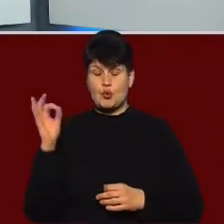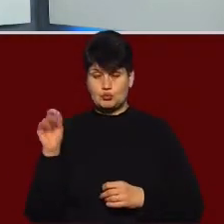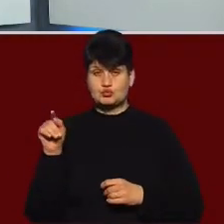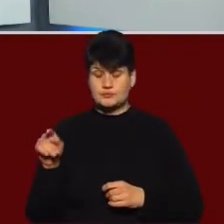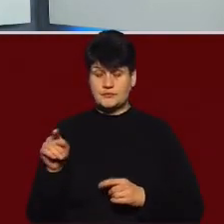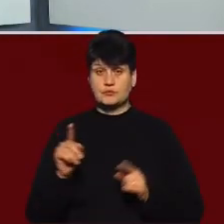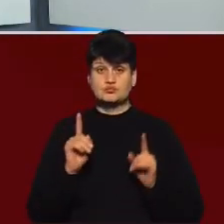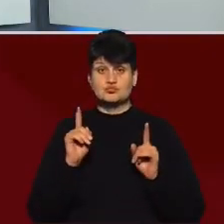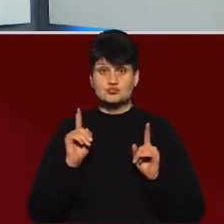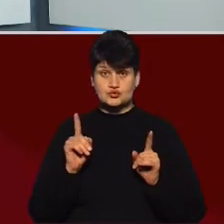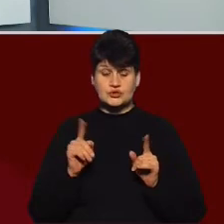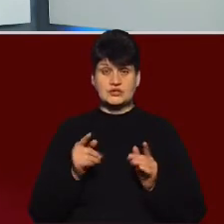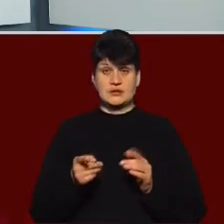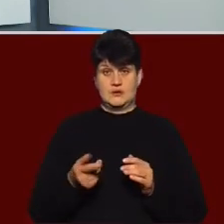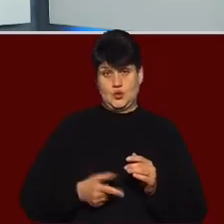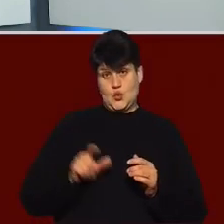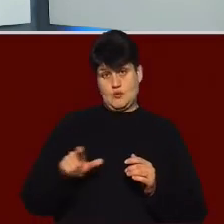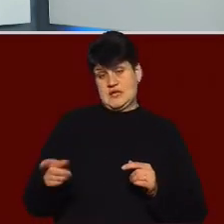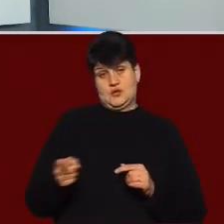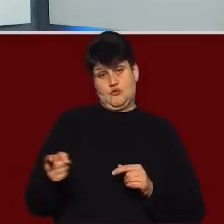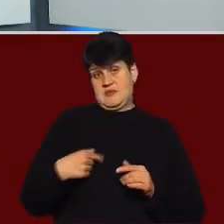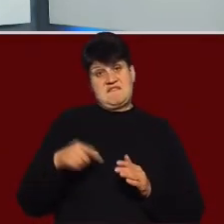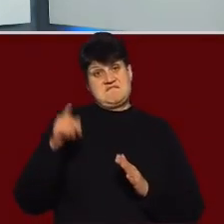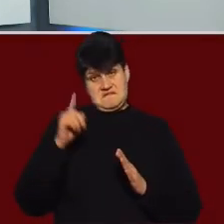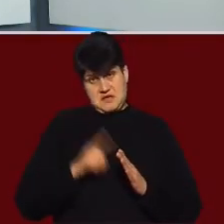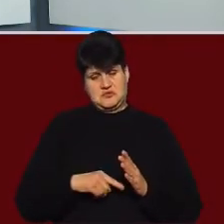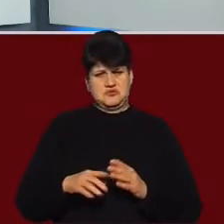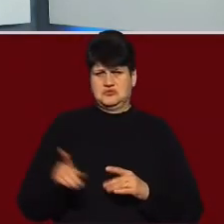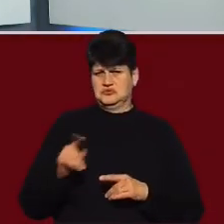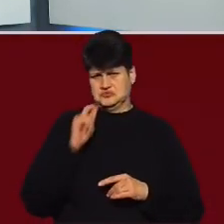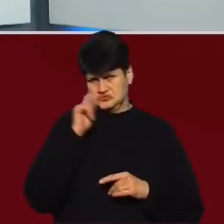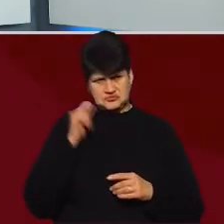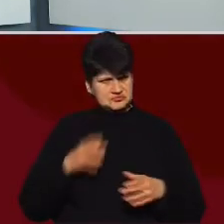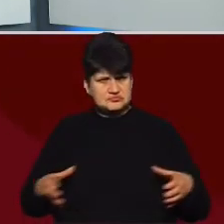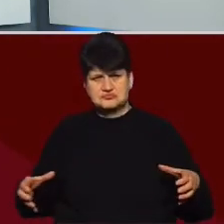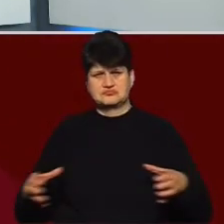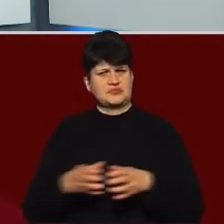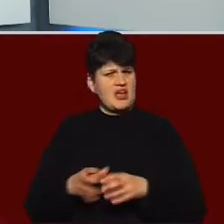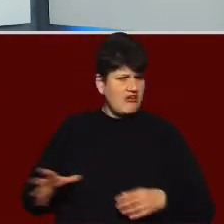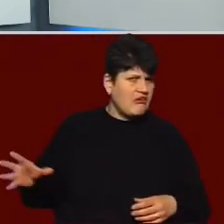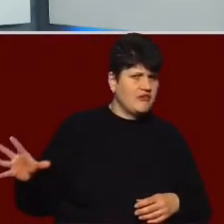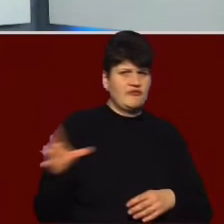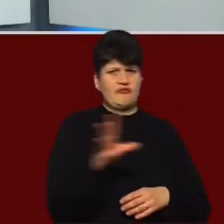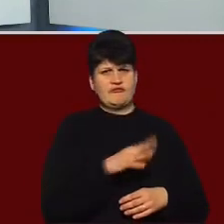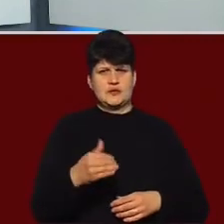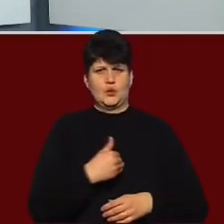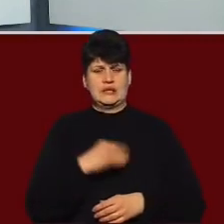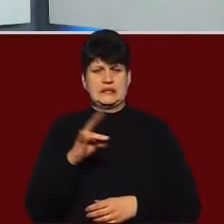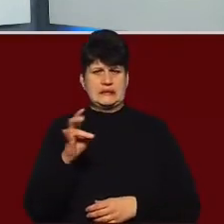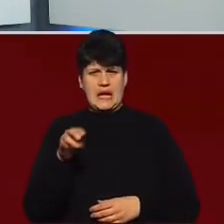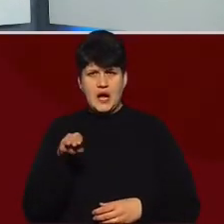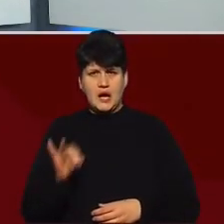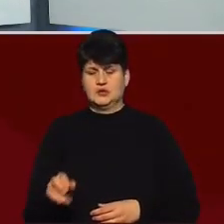мешканцями Тернополя, ми свято віримо, що от Україна консолідована і всі за НАТО, і як може бути